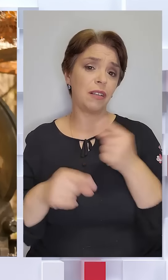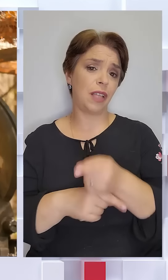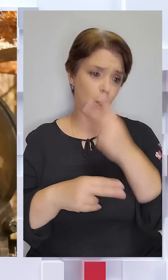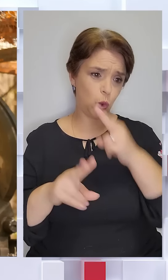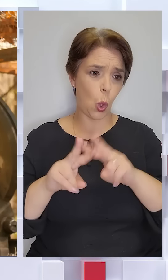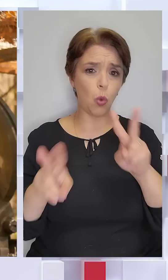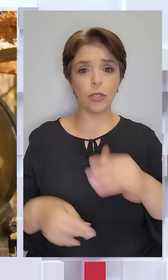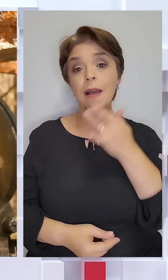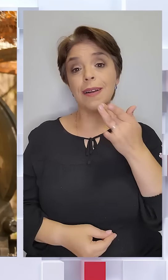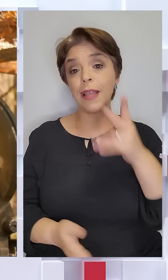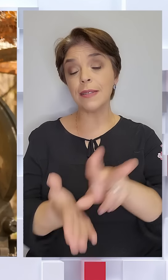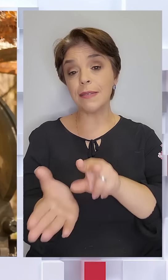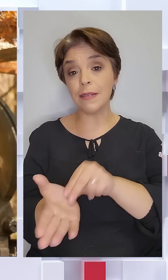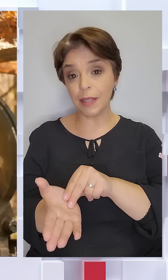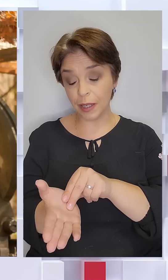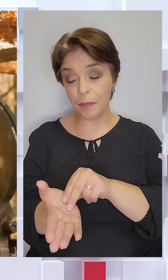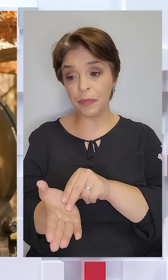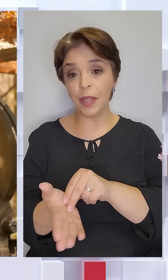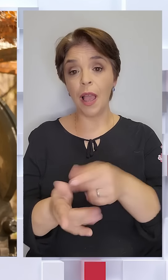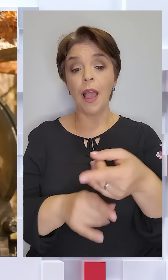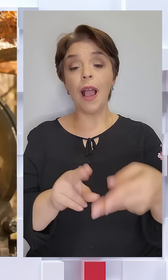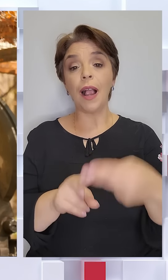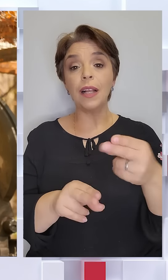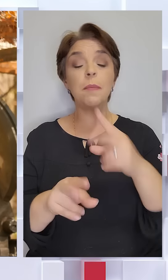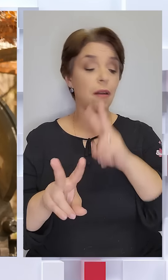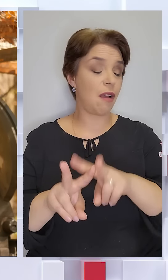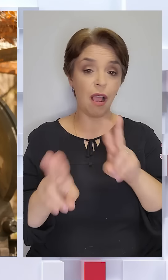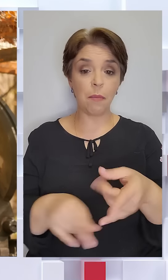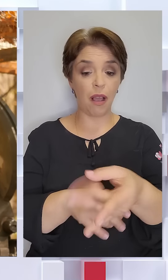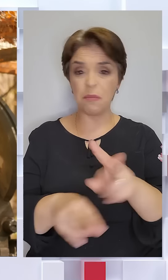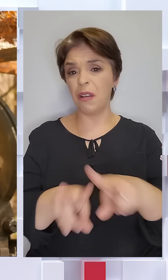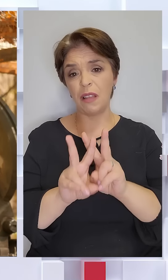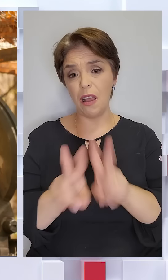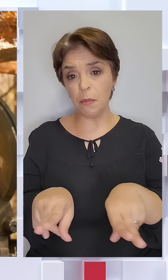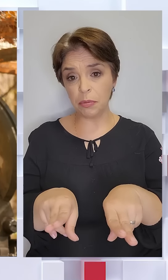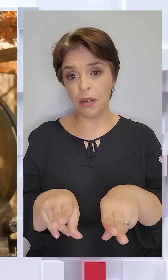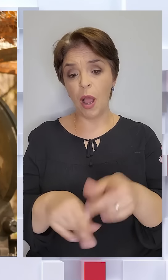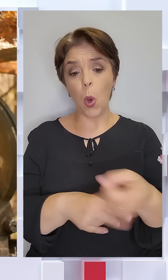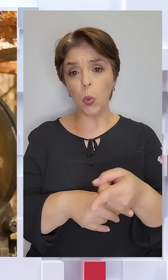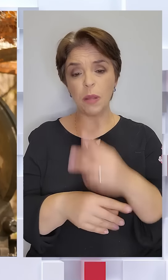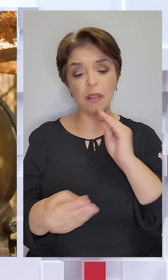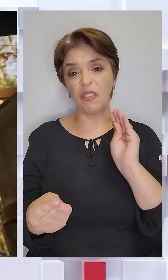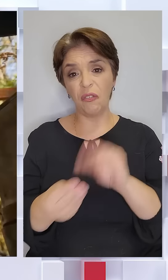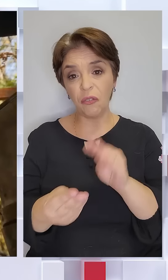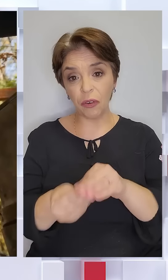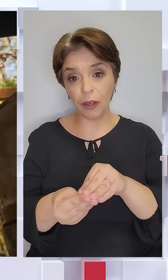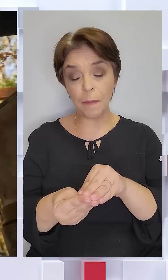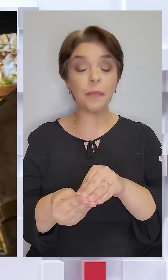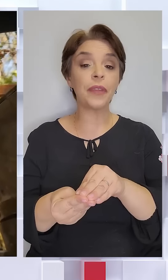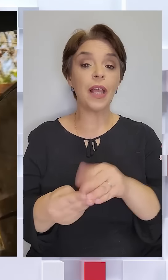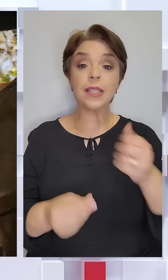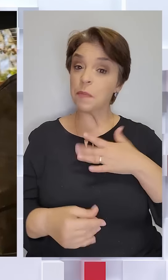схожий візуально на радянські зразки. Калібр той самий, гармата та ж сама, кулемети ті ж самі.